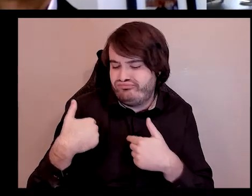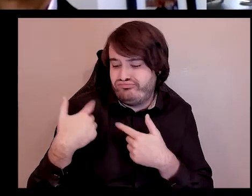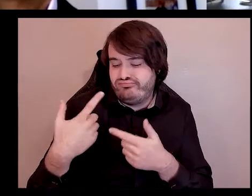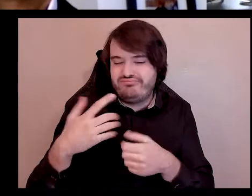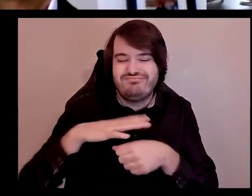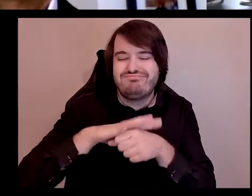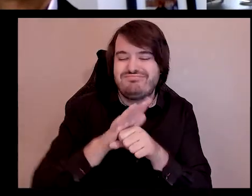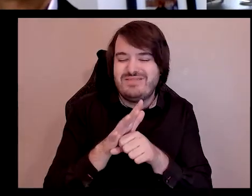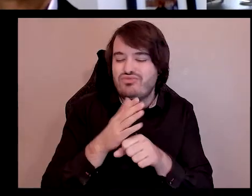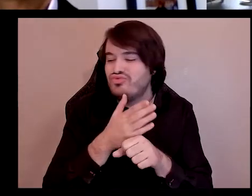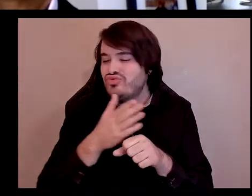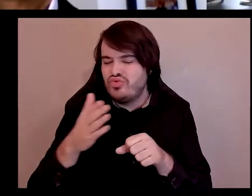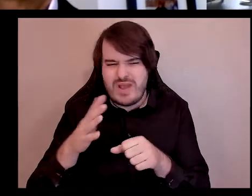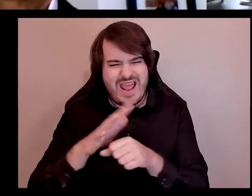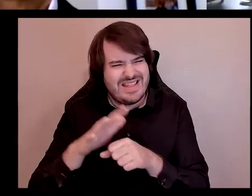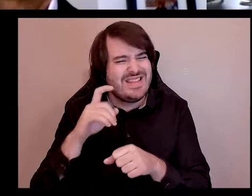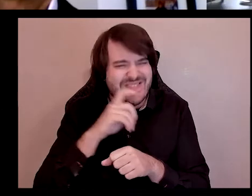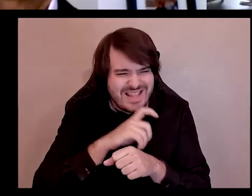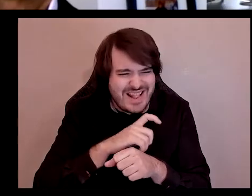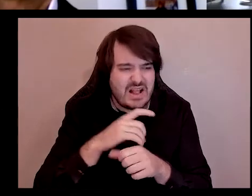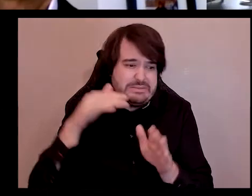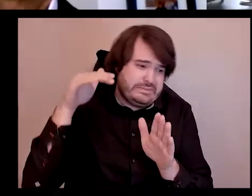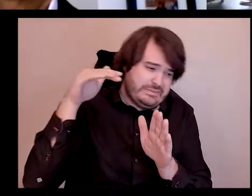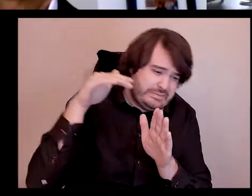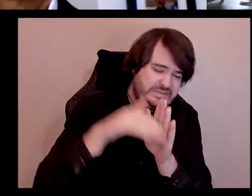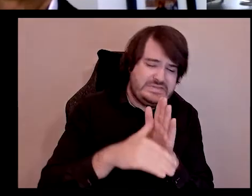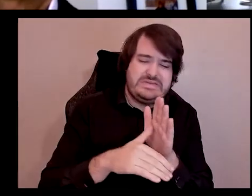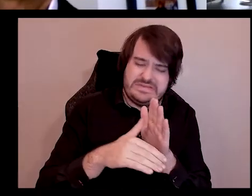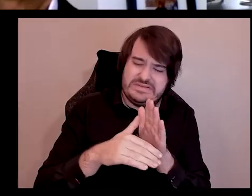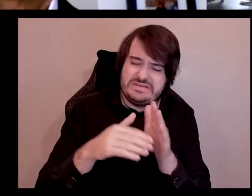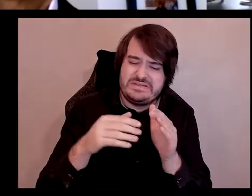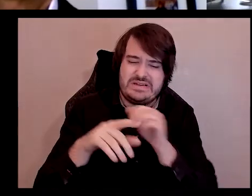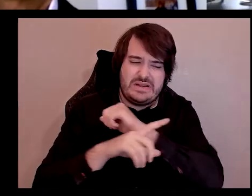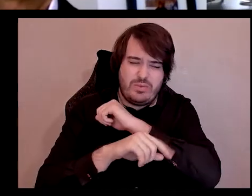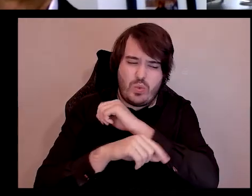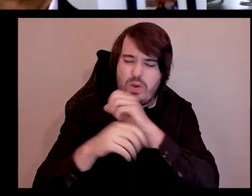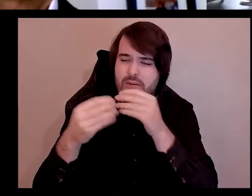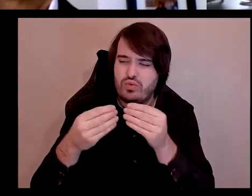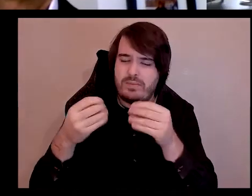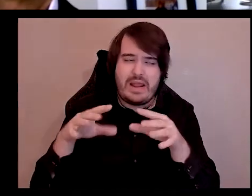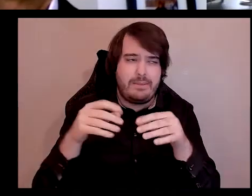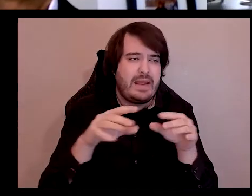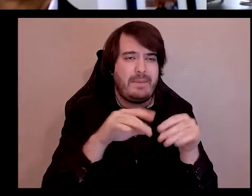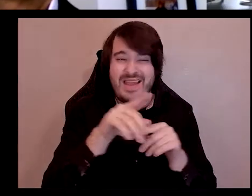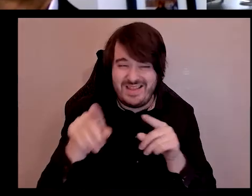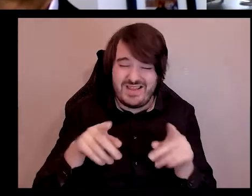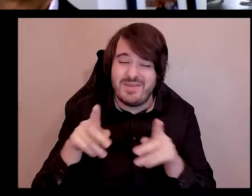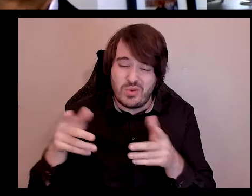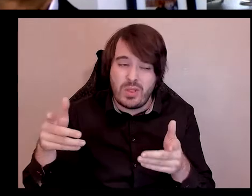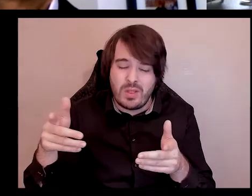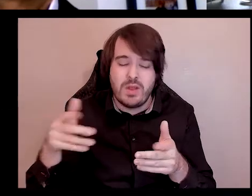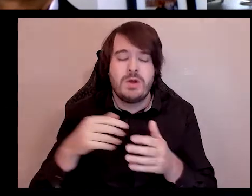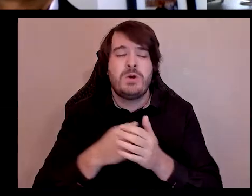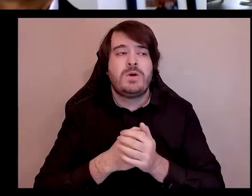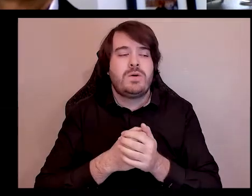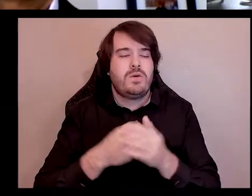vécu au tout début de la pandémie là, quelque chose d'assez difficile. Il y a eu une chute importante d'emplois. Il y en a plusieurs personnes